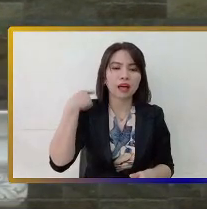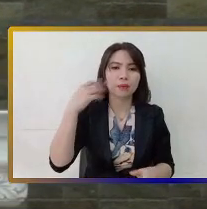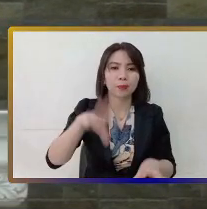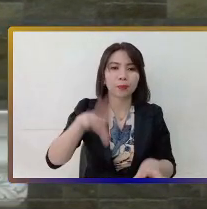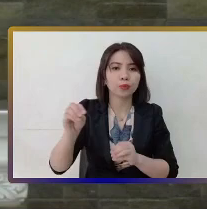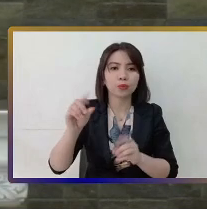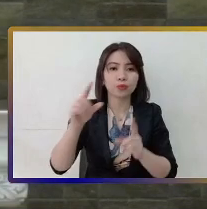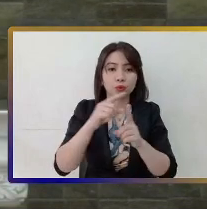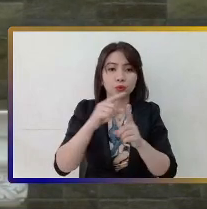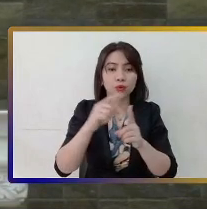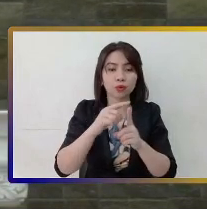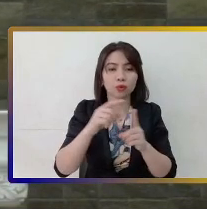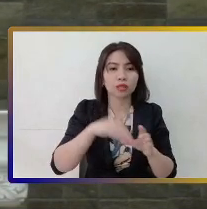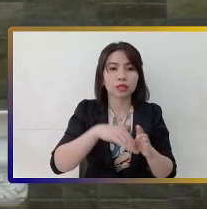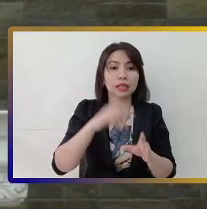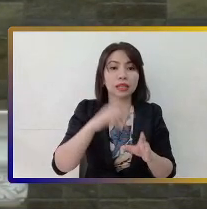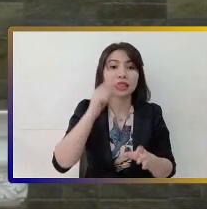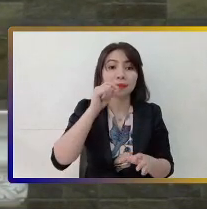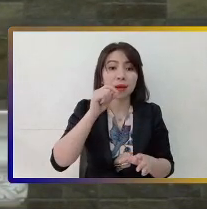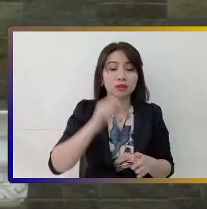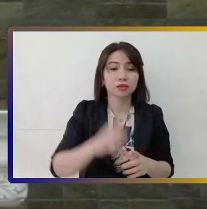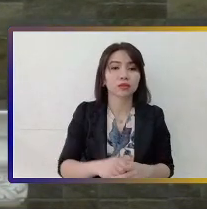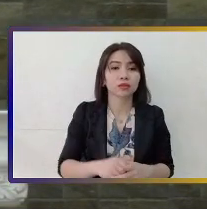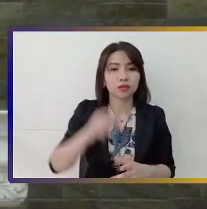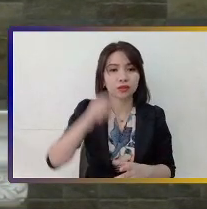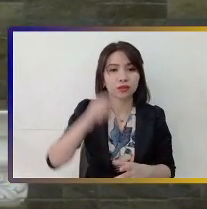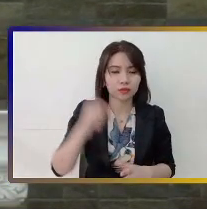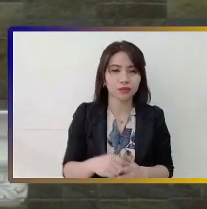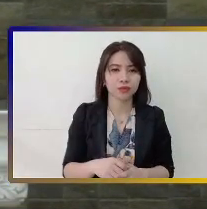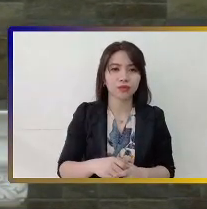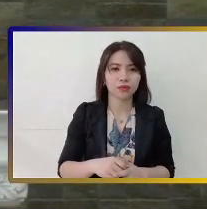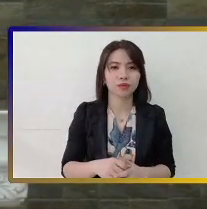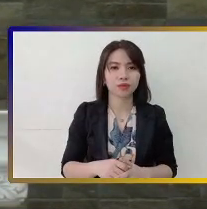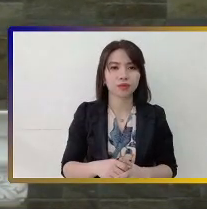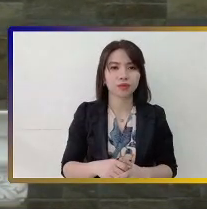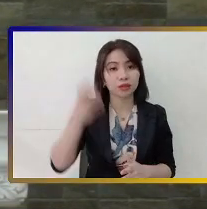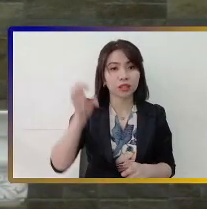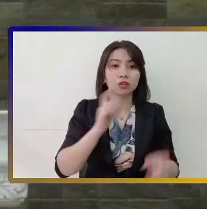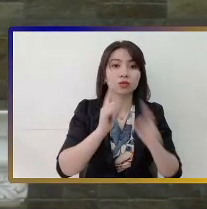hindi naging utal. Properly naman ang pagkausap niya kay Pero.